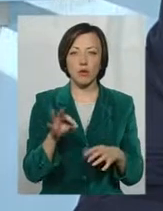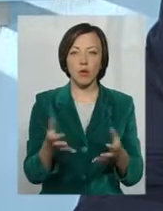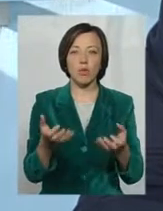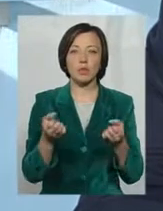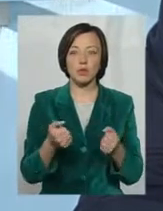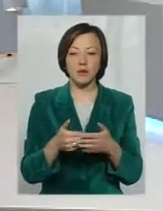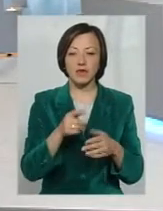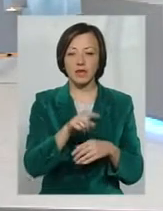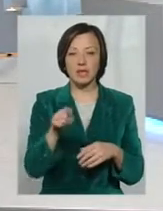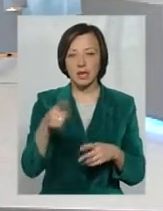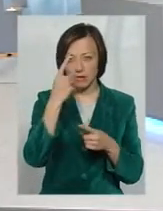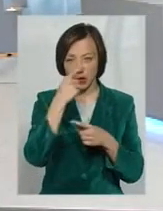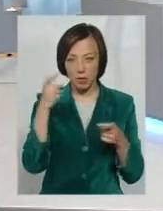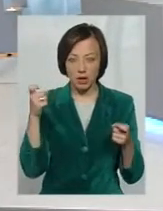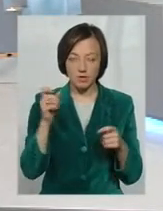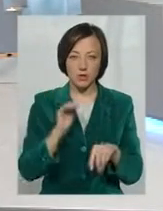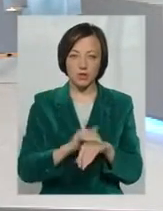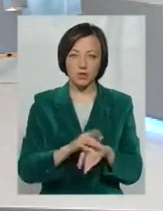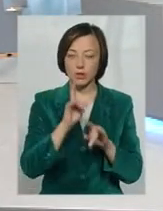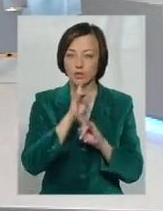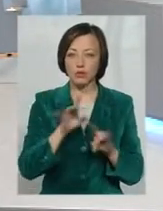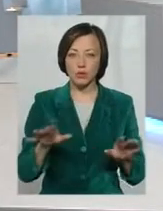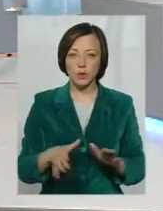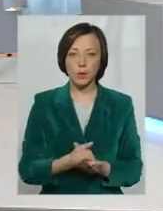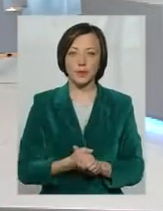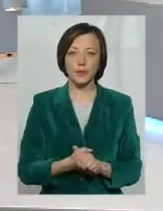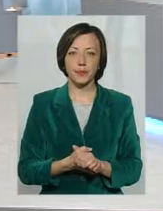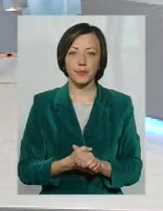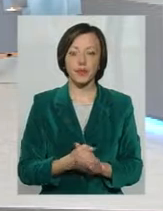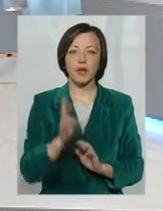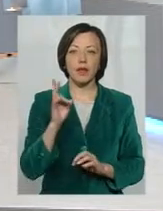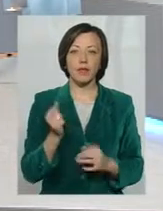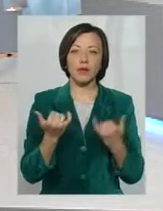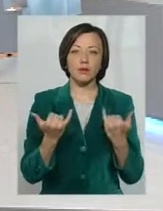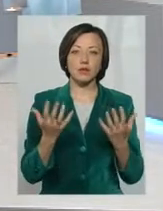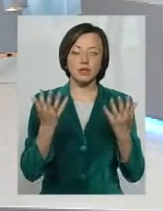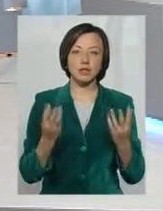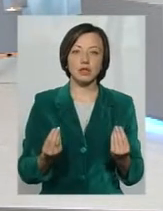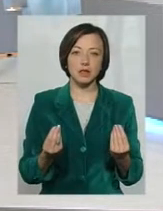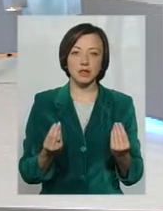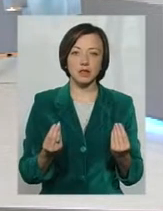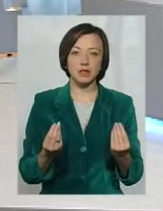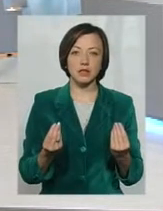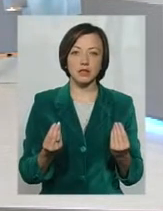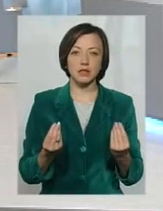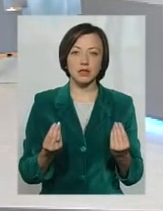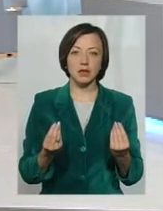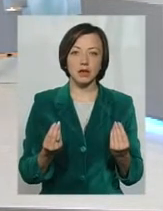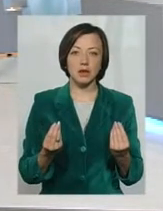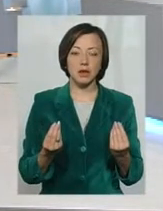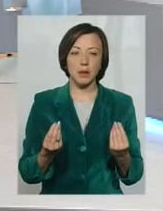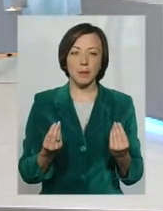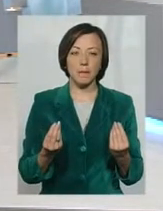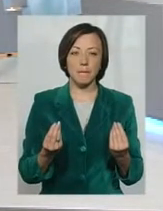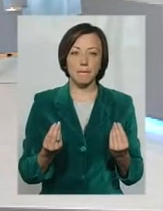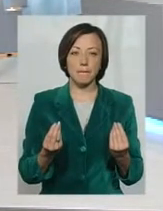від них інформації фактично не буде. На сьогоднішній день приватні виконавці, вже друга хвиля